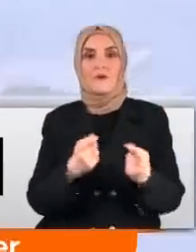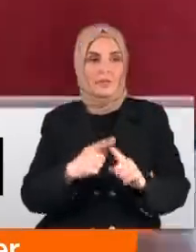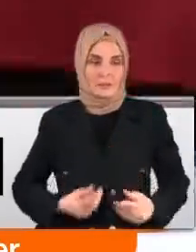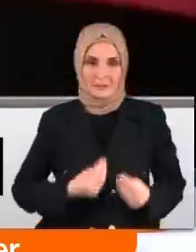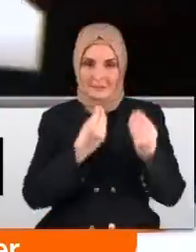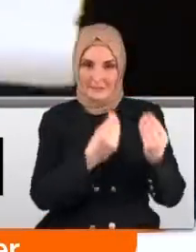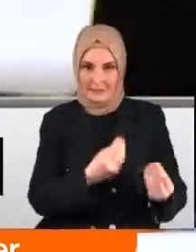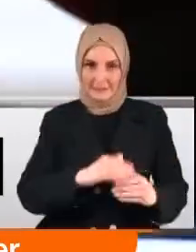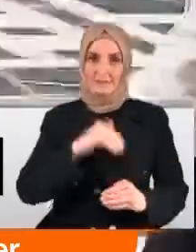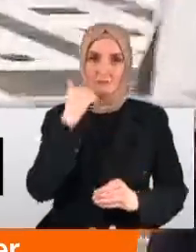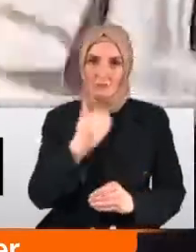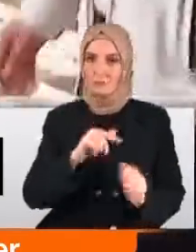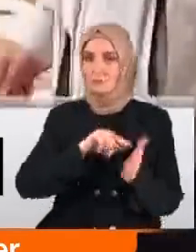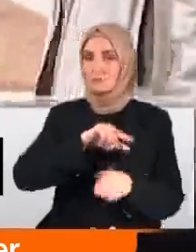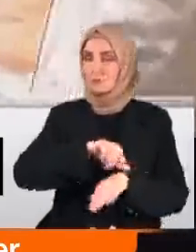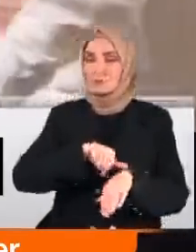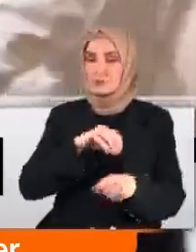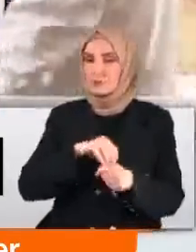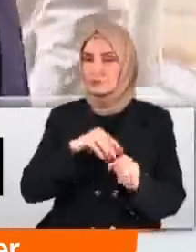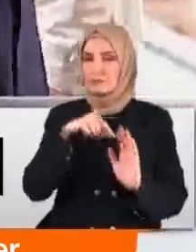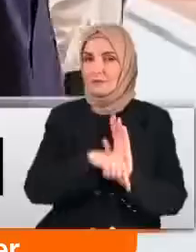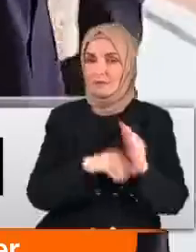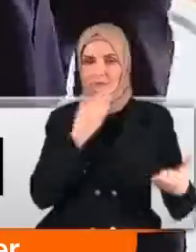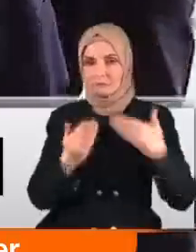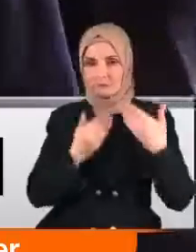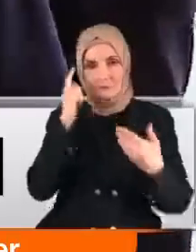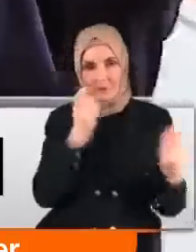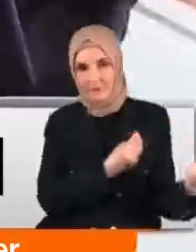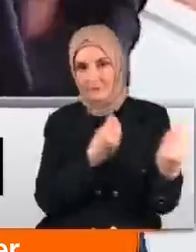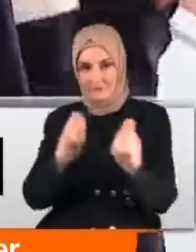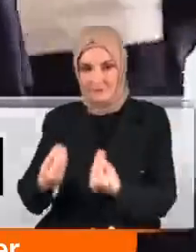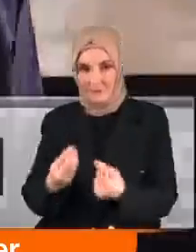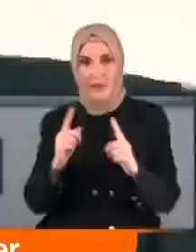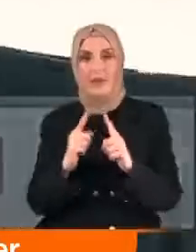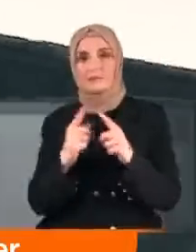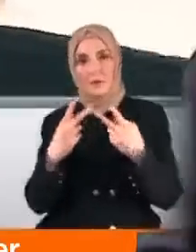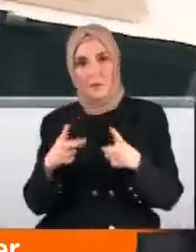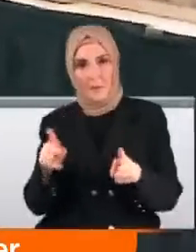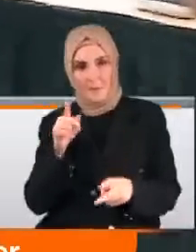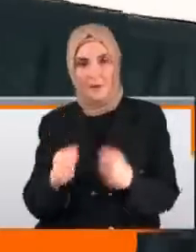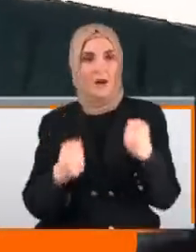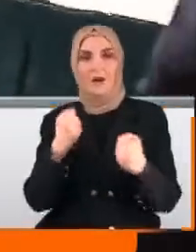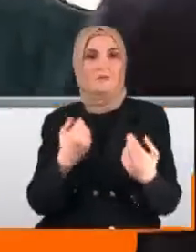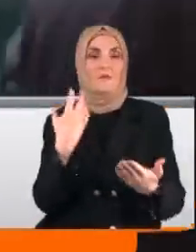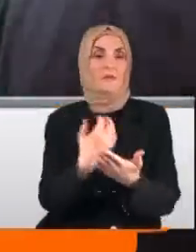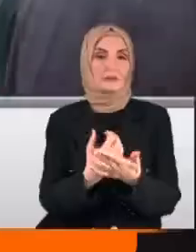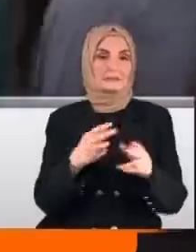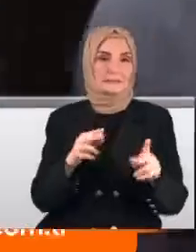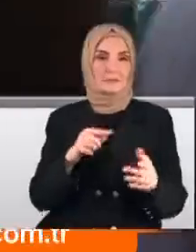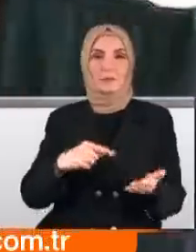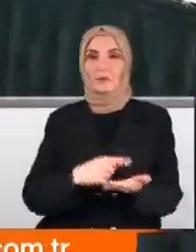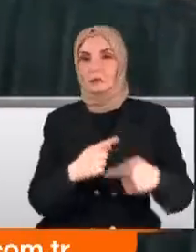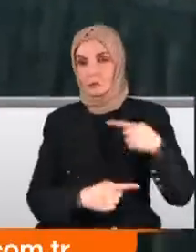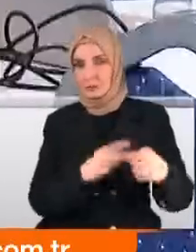ilişkin bilgilendirme yapılıyor. Hesap açtırma, araç kaydı gibi işlemlerin ardından sıra genel